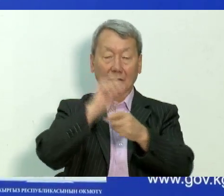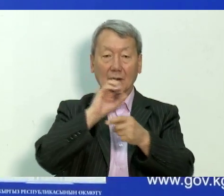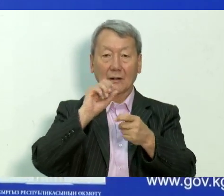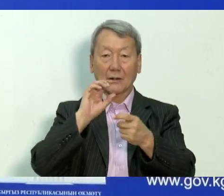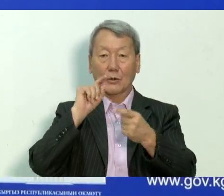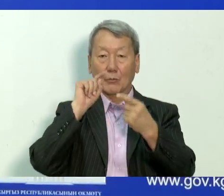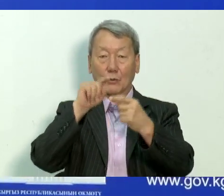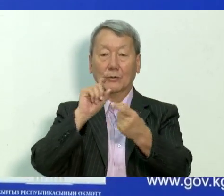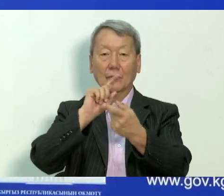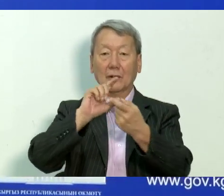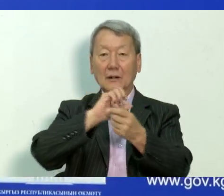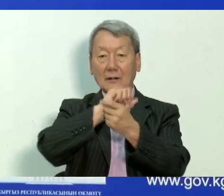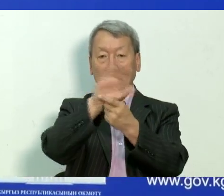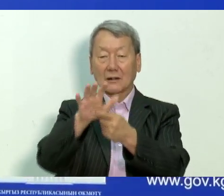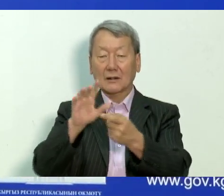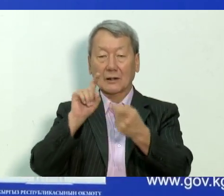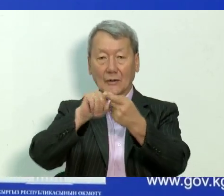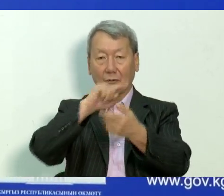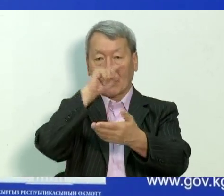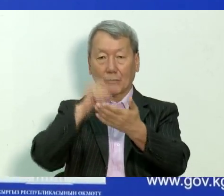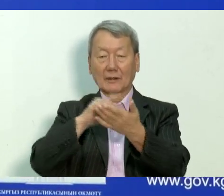күрөш негизги маселе болууда.